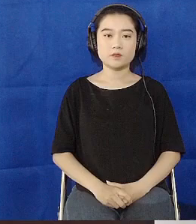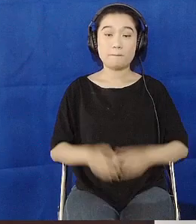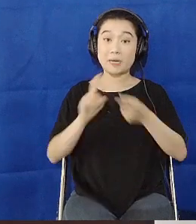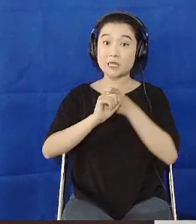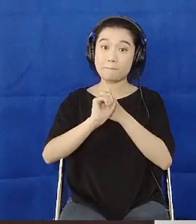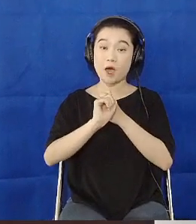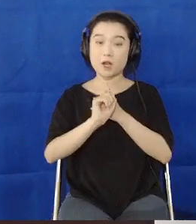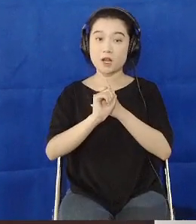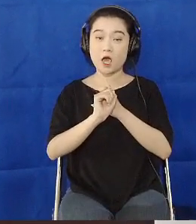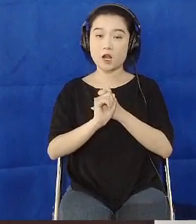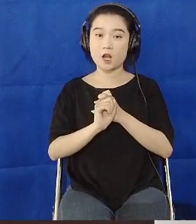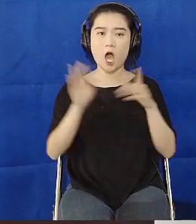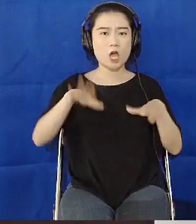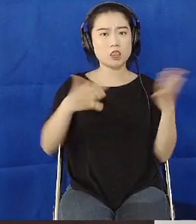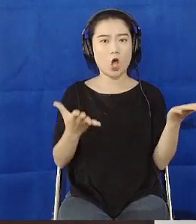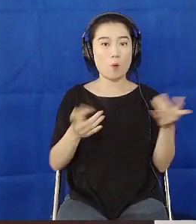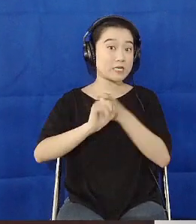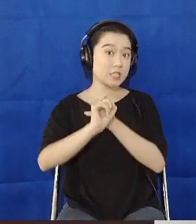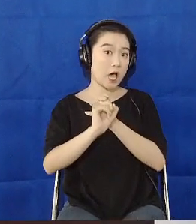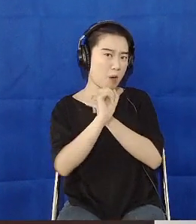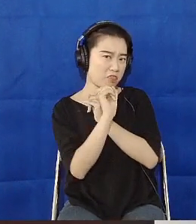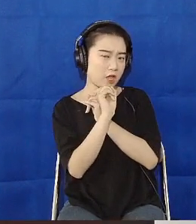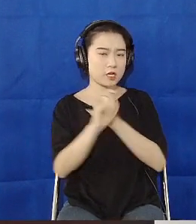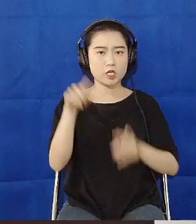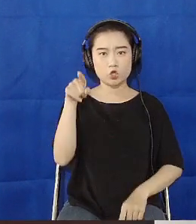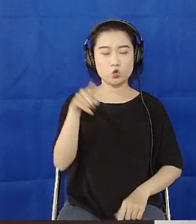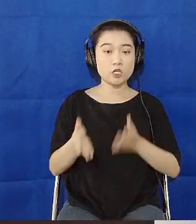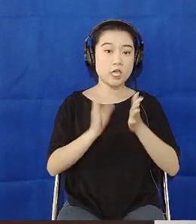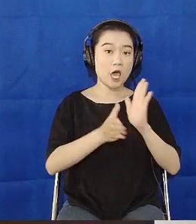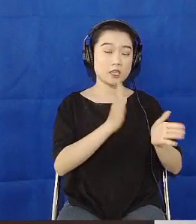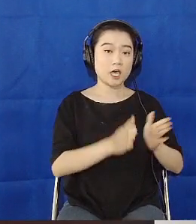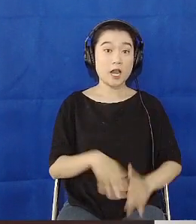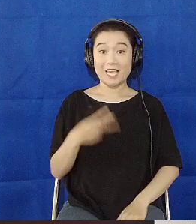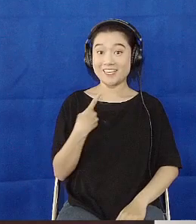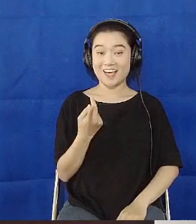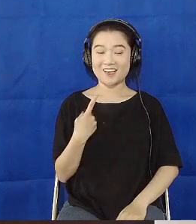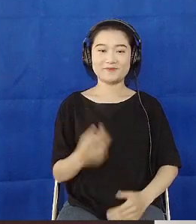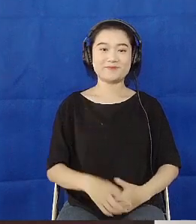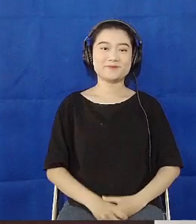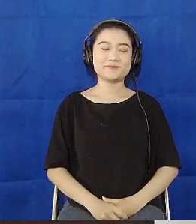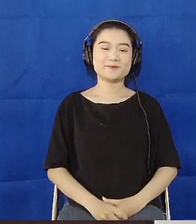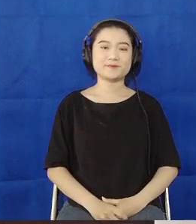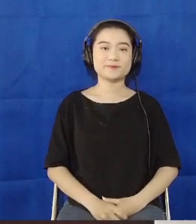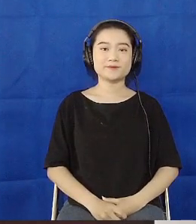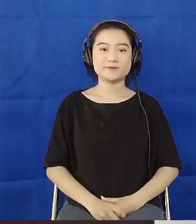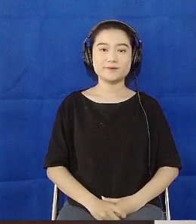pertemanan atau persahabatan itu di antara kita.